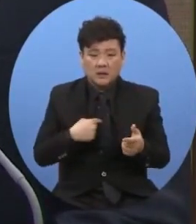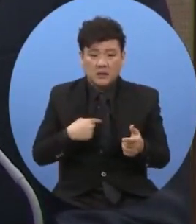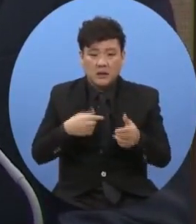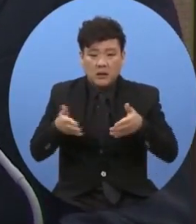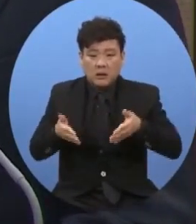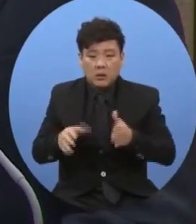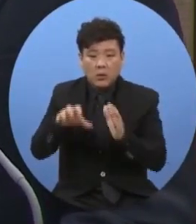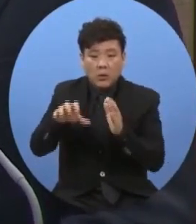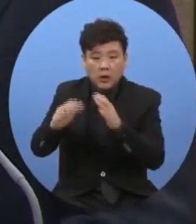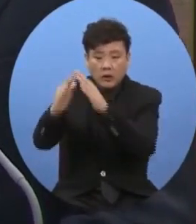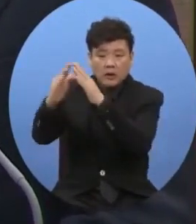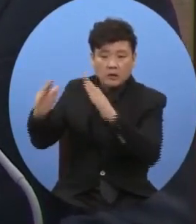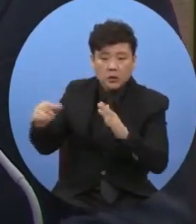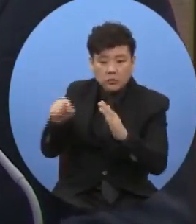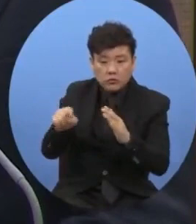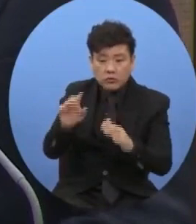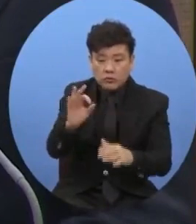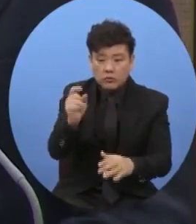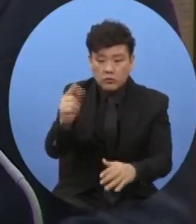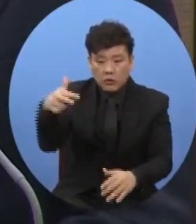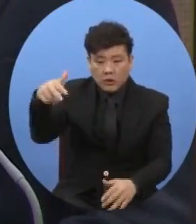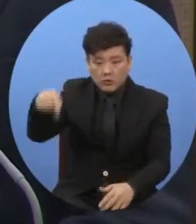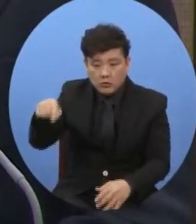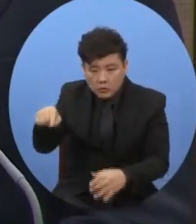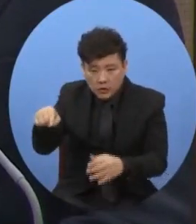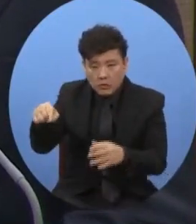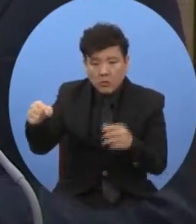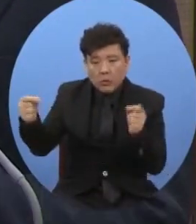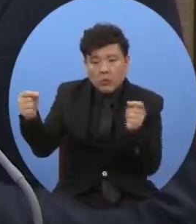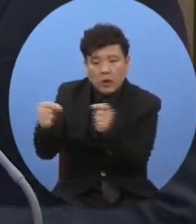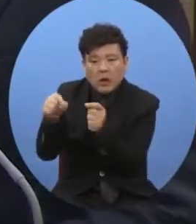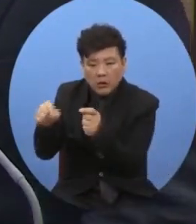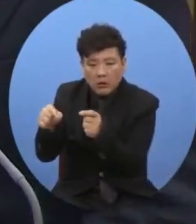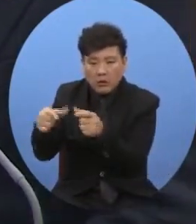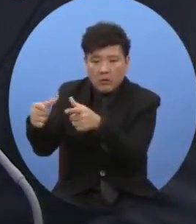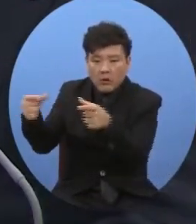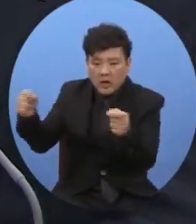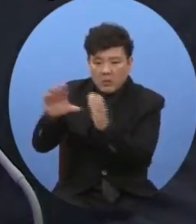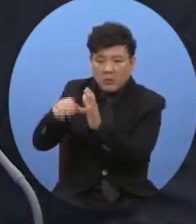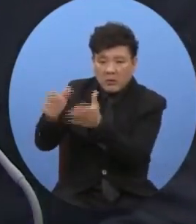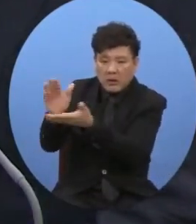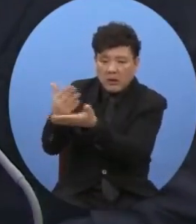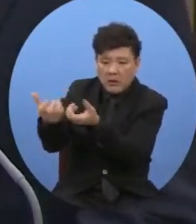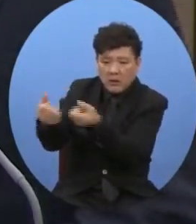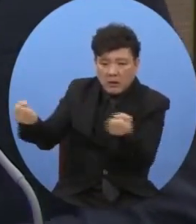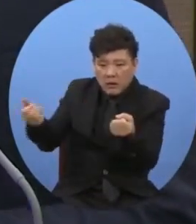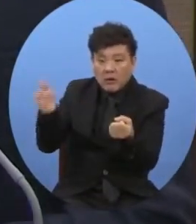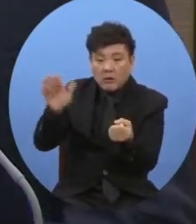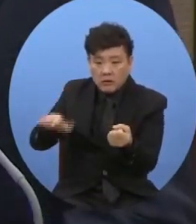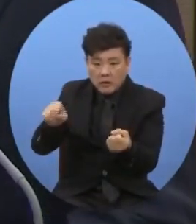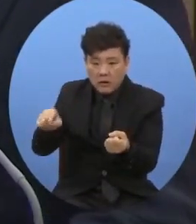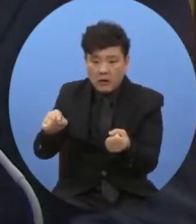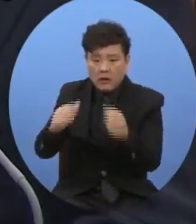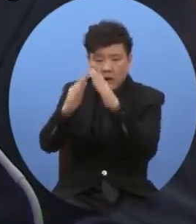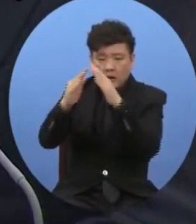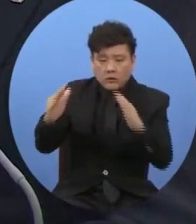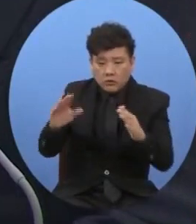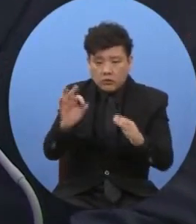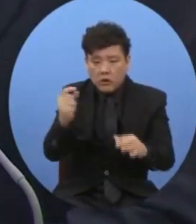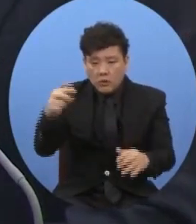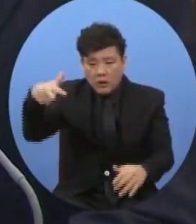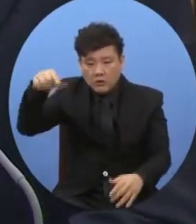전주가 이제 완주 안에 이렇게 되어 있습니다. 일제강점기 때 이렇게 나눠진 건데 그 통합의 담론이 거의 뭐 20년 가까이 되는 것